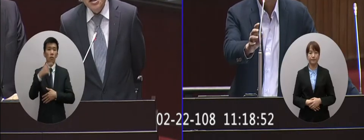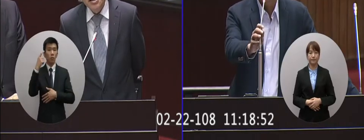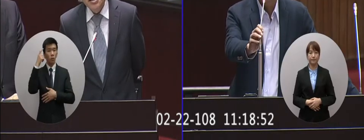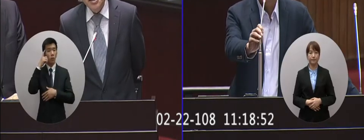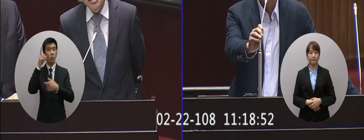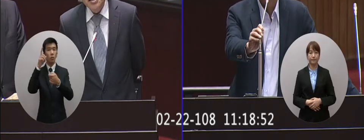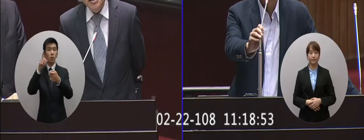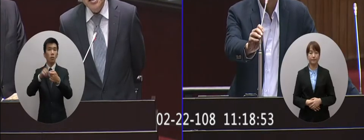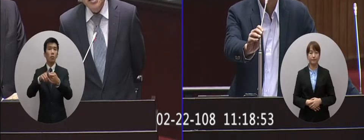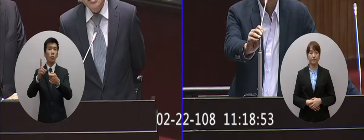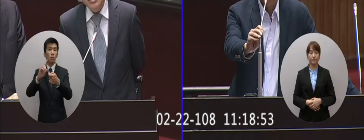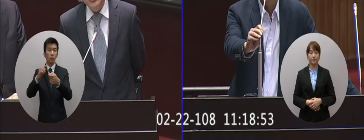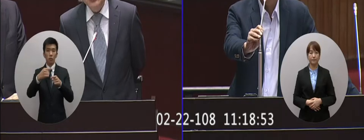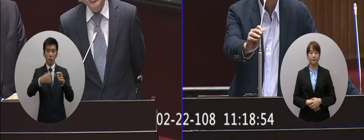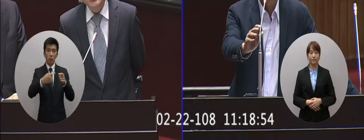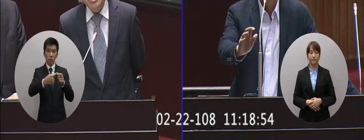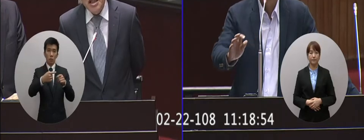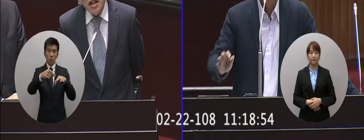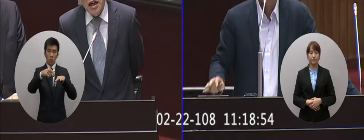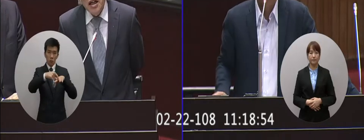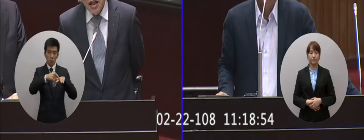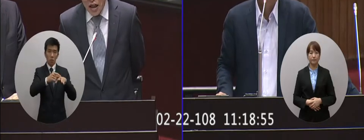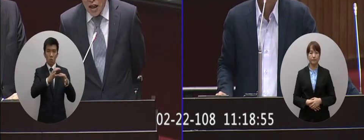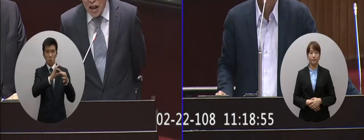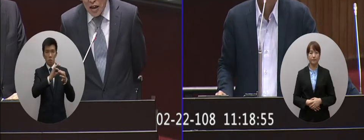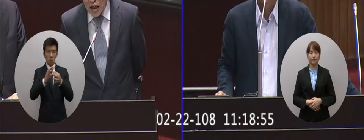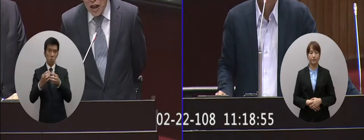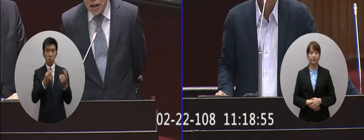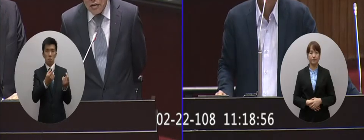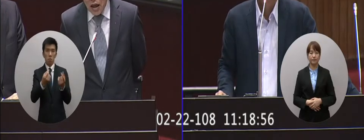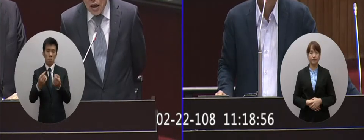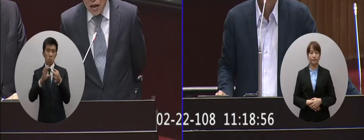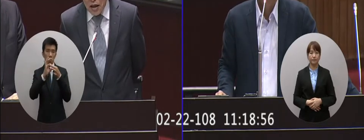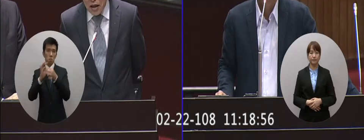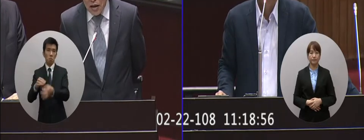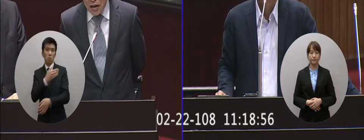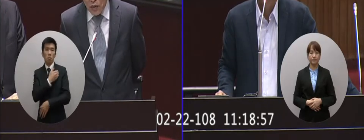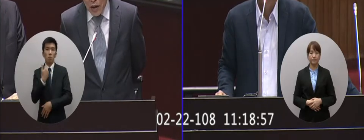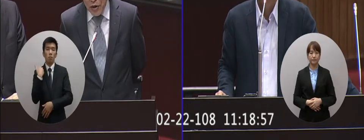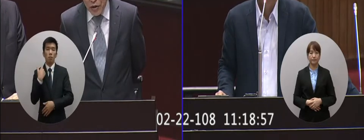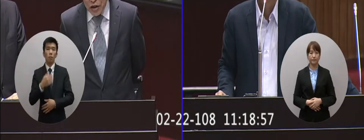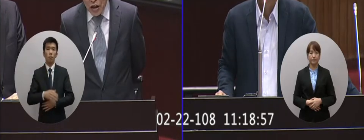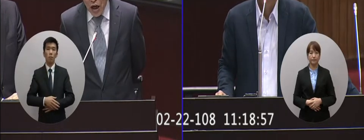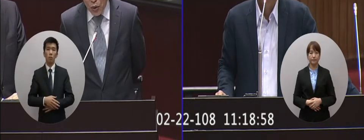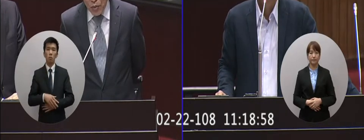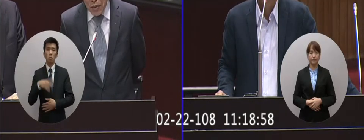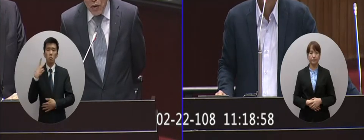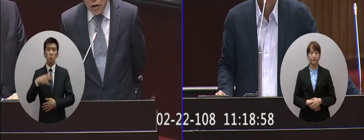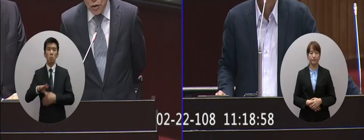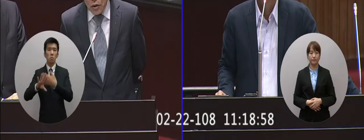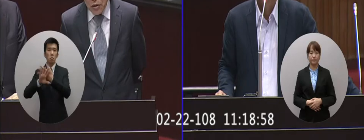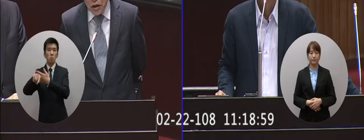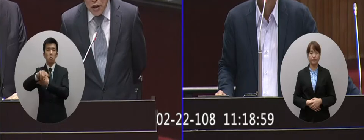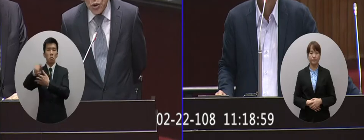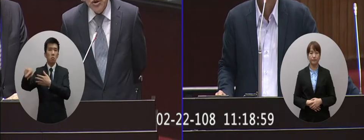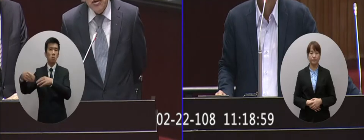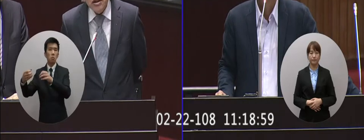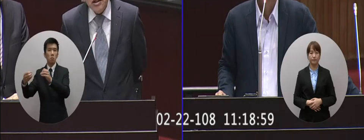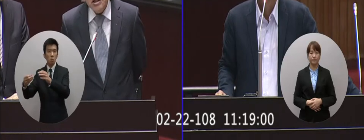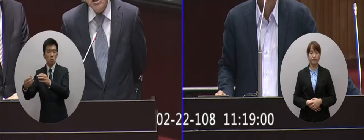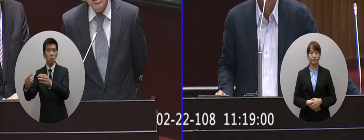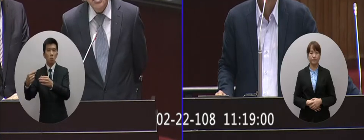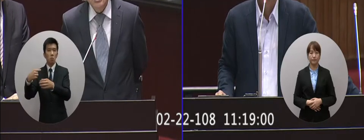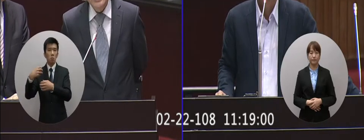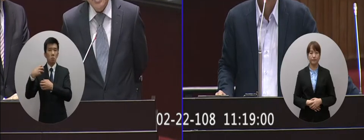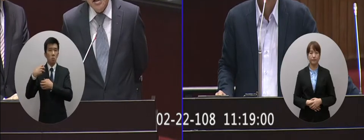说这个年金呢可以这个永续经营了。那当然，外面有一些讨论，包括说我们因为是军